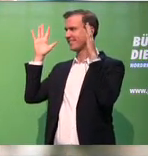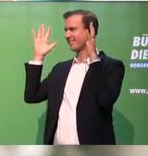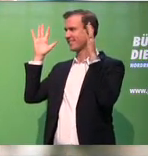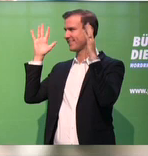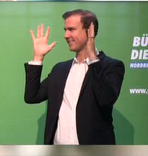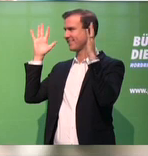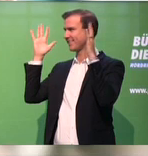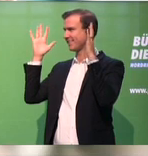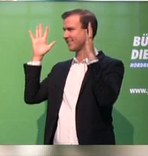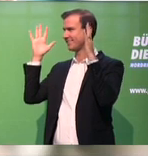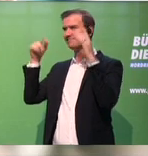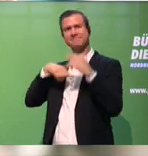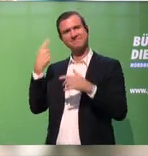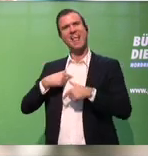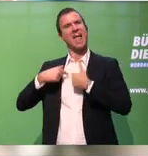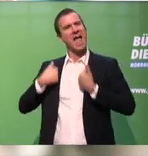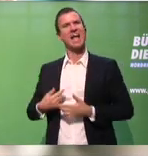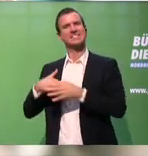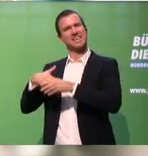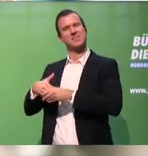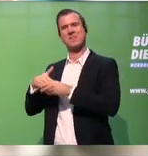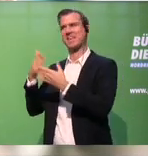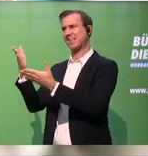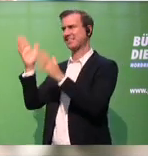Wir gratulieren dir ganz herzlich.